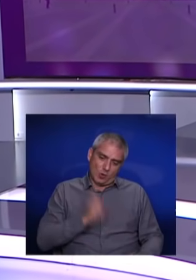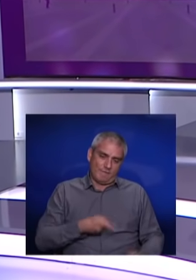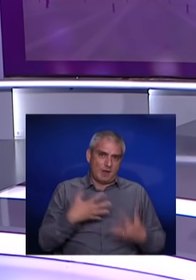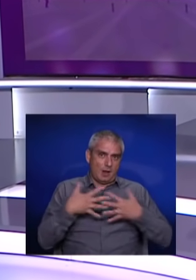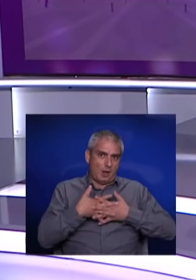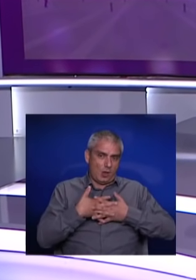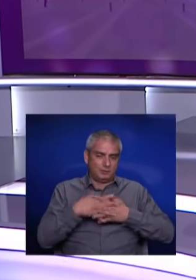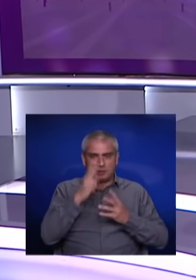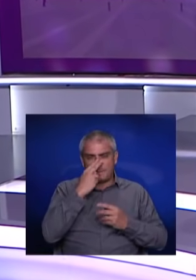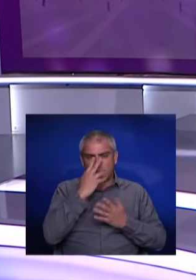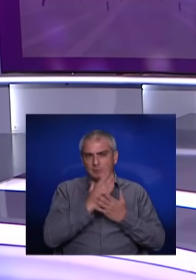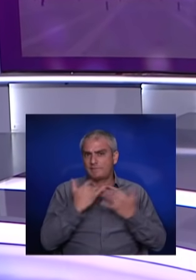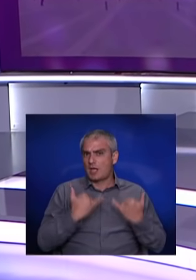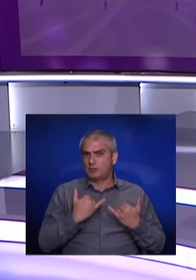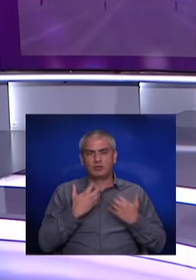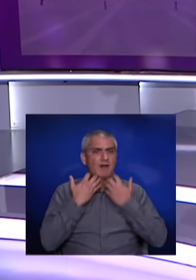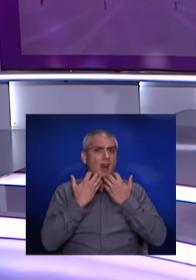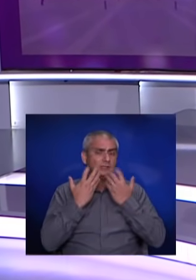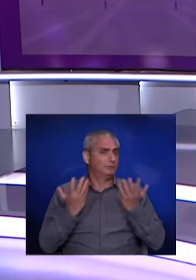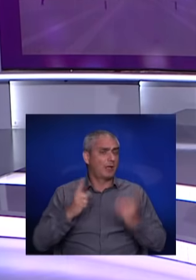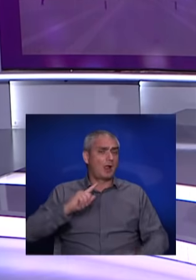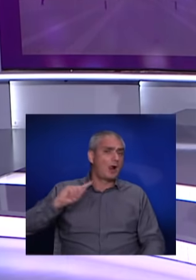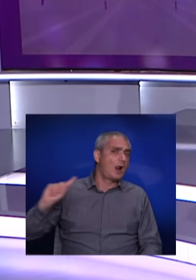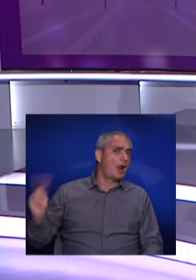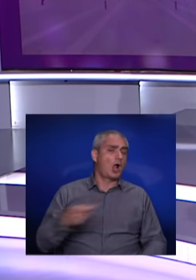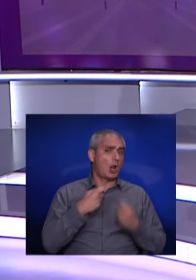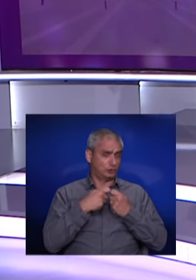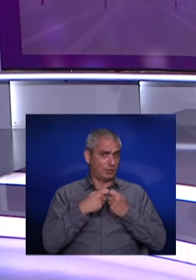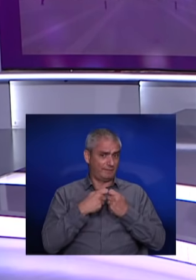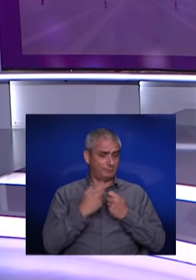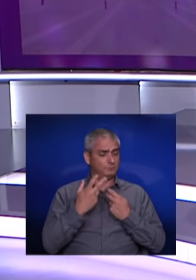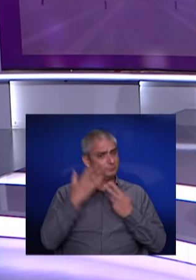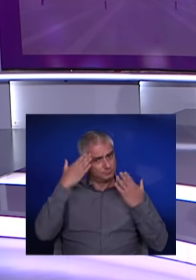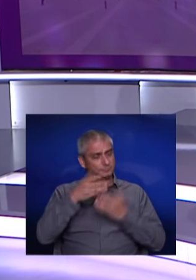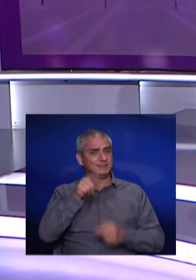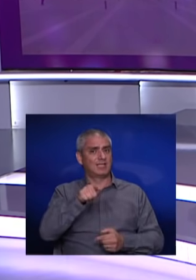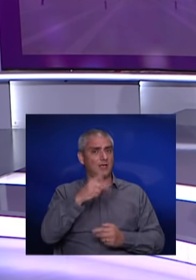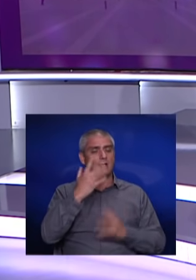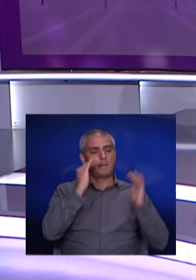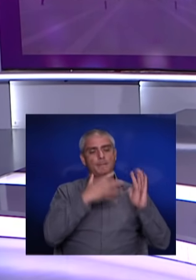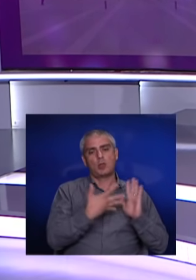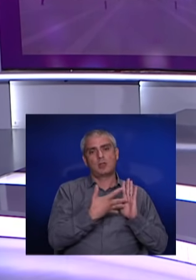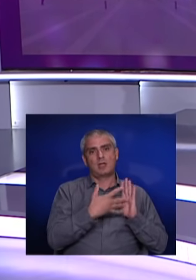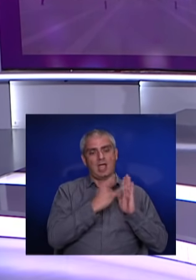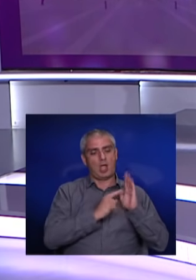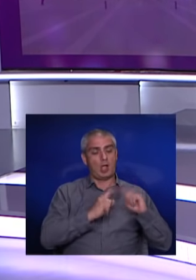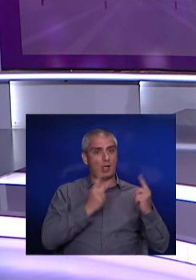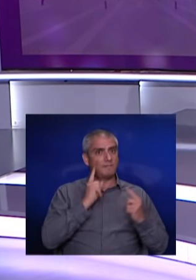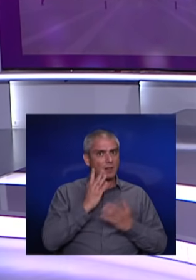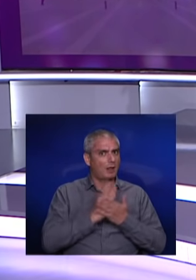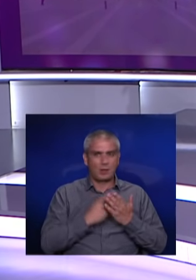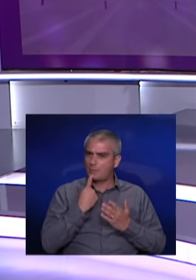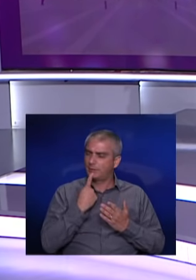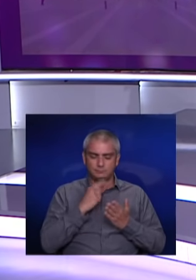לקואליציה, מנסים שם כבר עכשיו להסביר לכל השותפים שעומדים להתמקד בזה ופחות בחקיקה אחרת. אבל יש מי שבאים